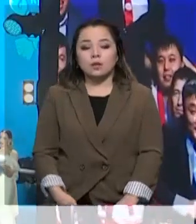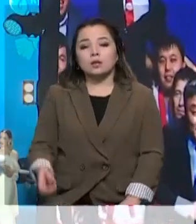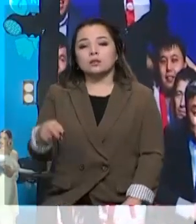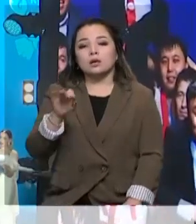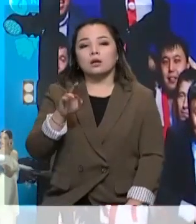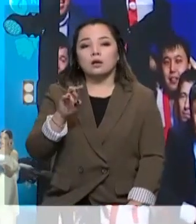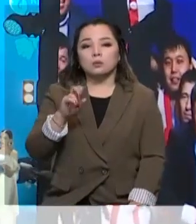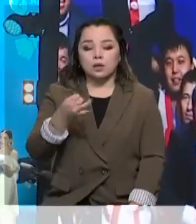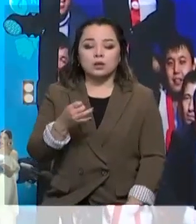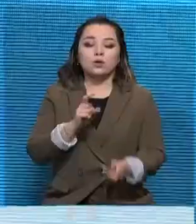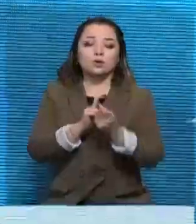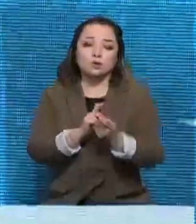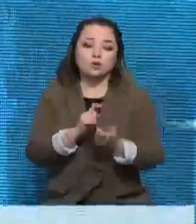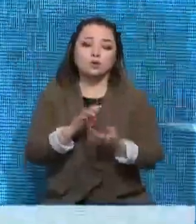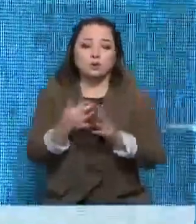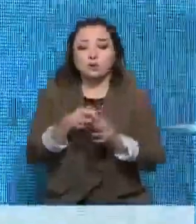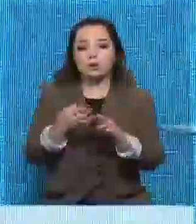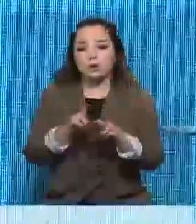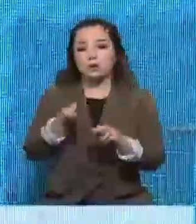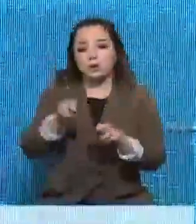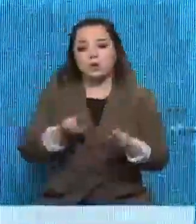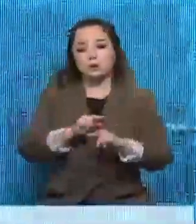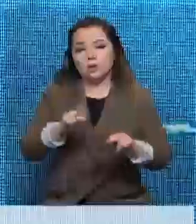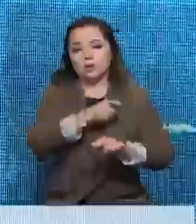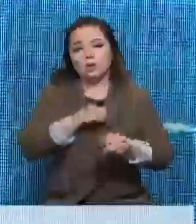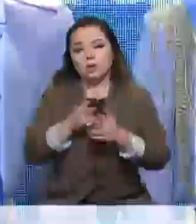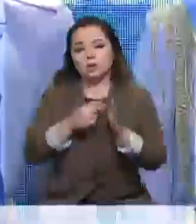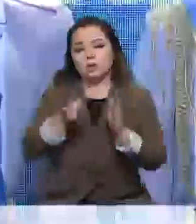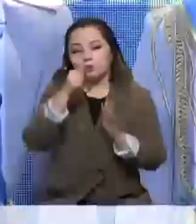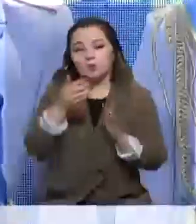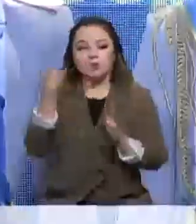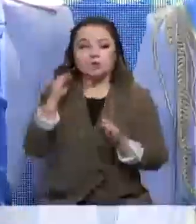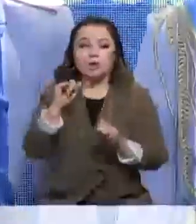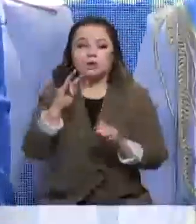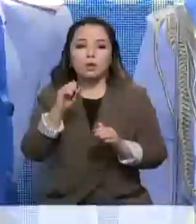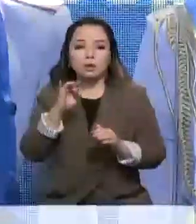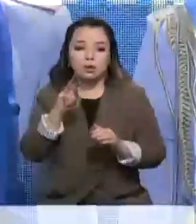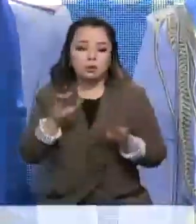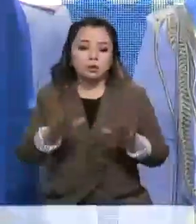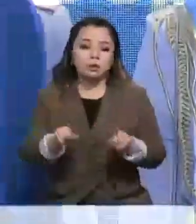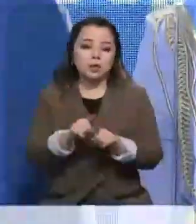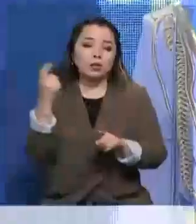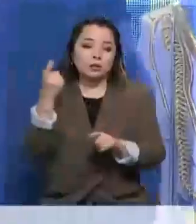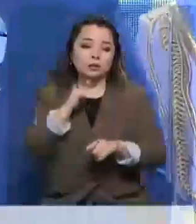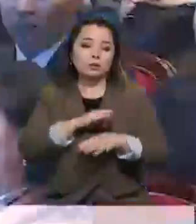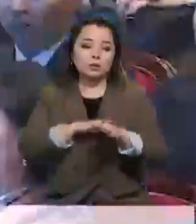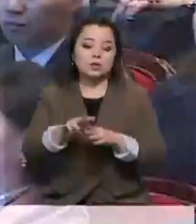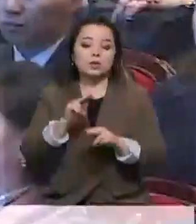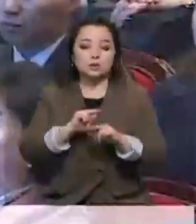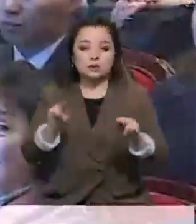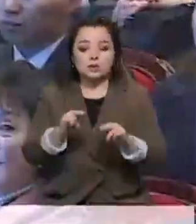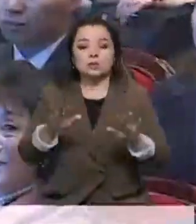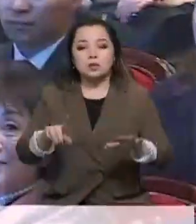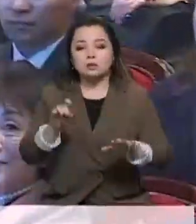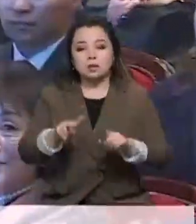Диханбай Биткозов Күрестен Қазақстан Республикасының еңбек сіңірген жаттықтырушысы. 70-ші жылдары Жаңарқа ауданының Алақандай ауылында агроном бола жүріп жаттығу залын ашқан.